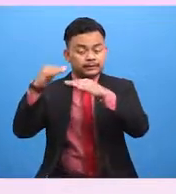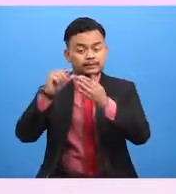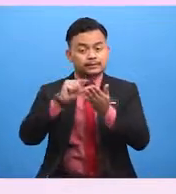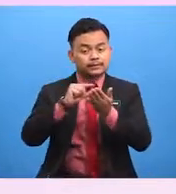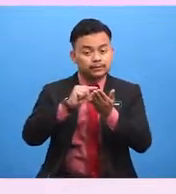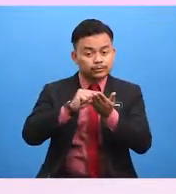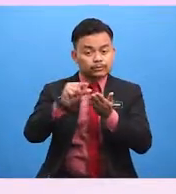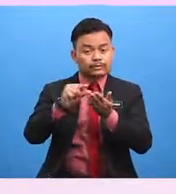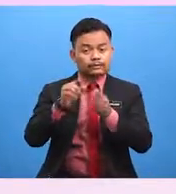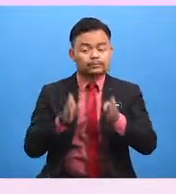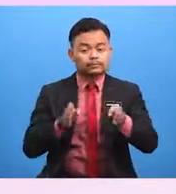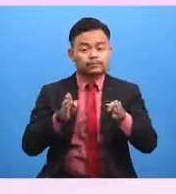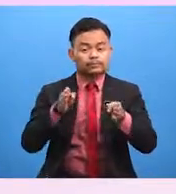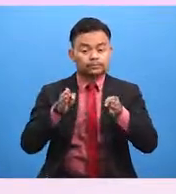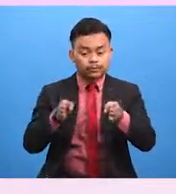kayu.